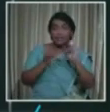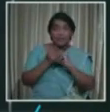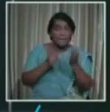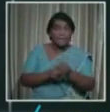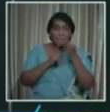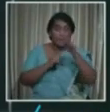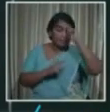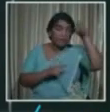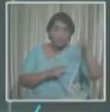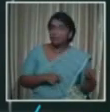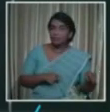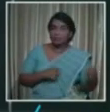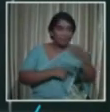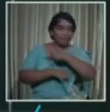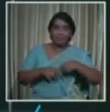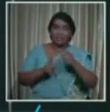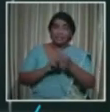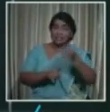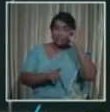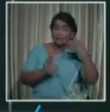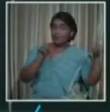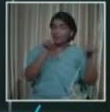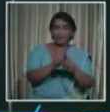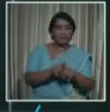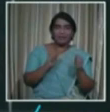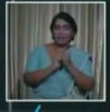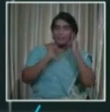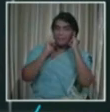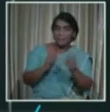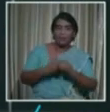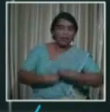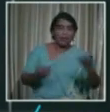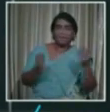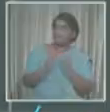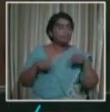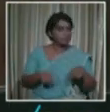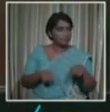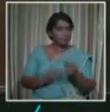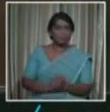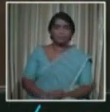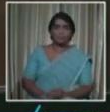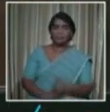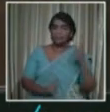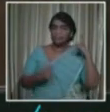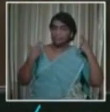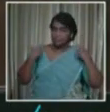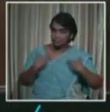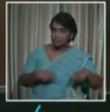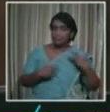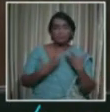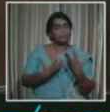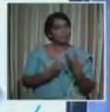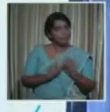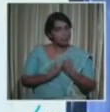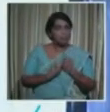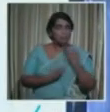ප්‍රේමදාස මහත්තයාට මේ ජනාධිපතිත් එක්ක වාඩිලා මේ රටේ කාලකන්ණි කරන්න ඕනාවක් නෑ කරු කතා නෑ. නාවික හමුදා වලට අවශ්‍ය කරන